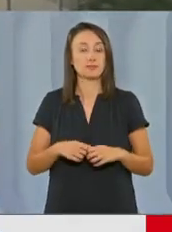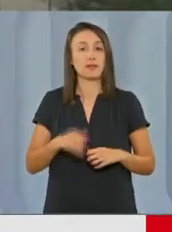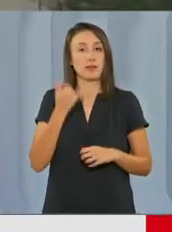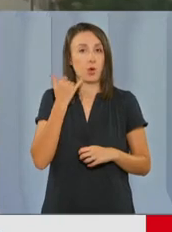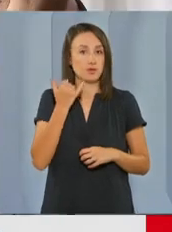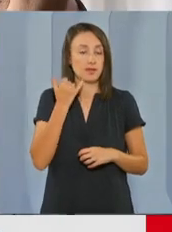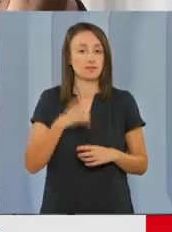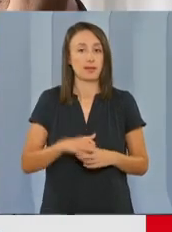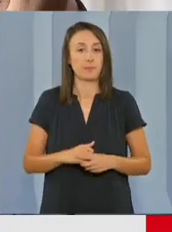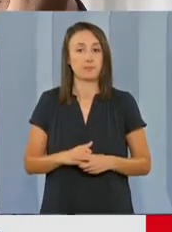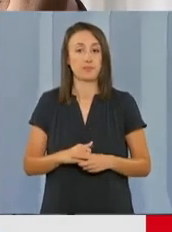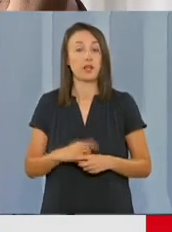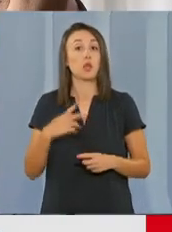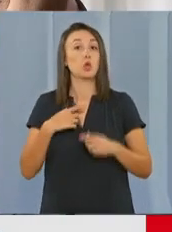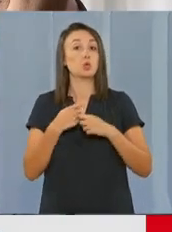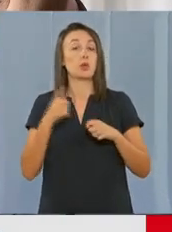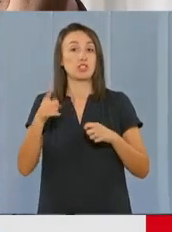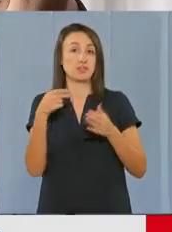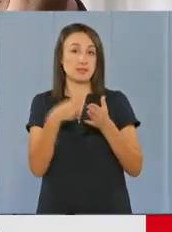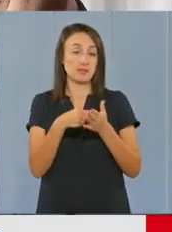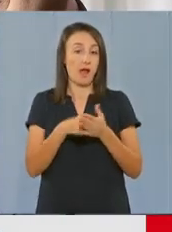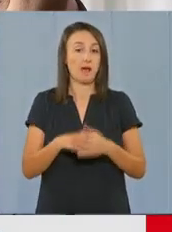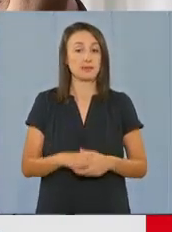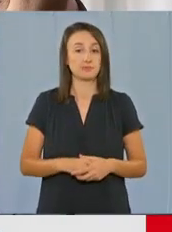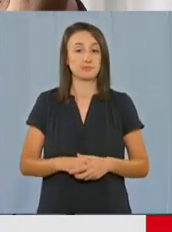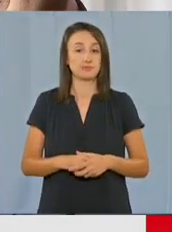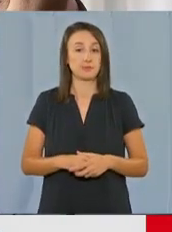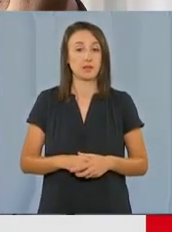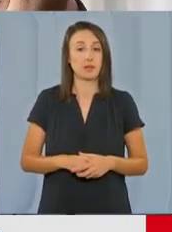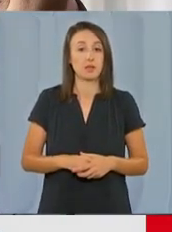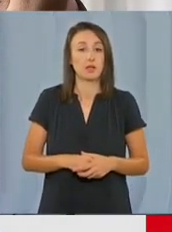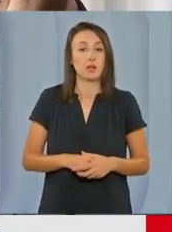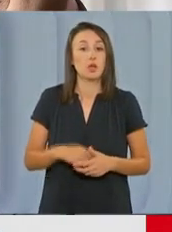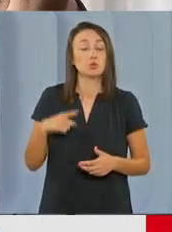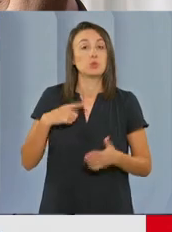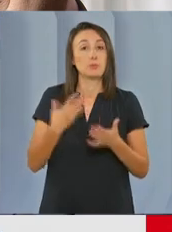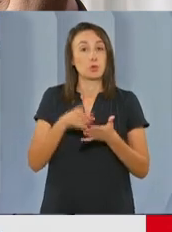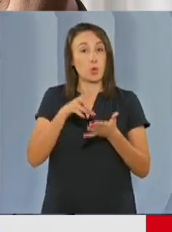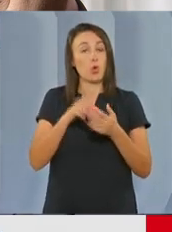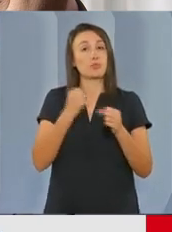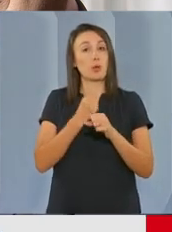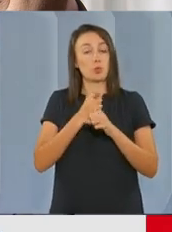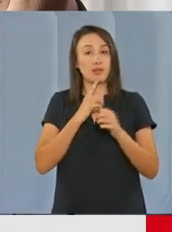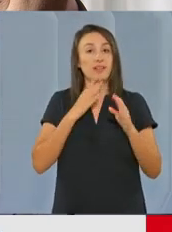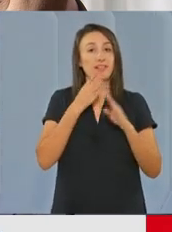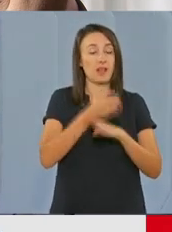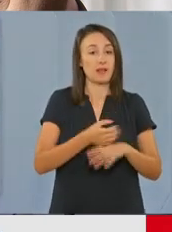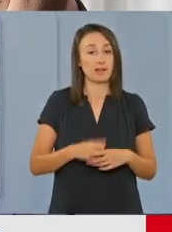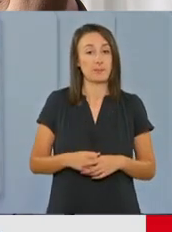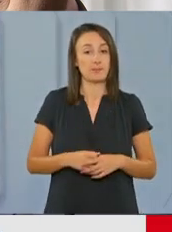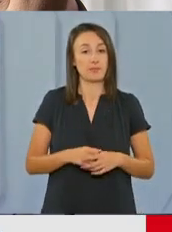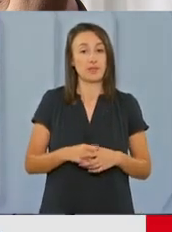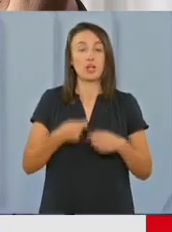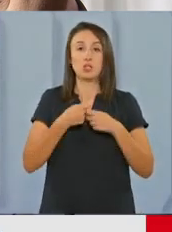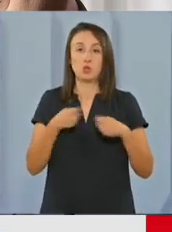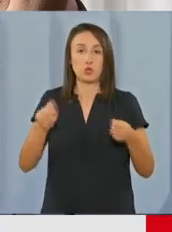center-uri. Toate aceste salarii sunt, să spun așa, pentru joburile de intrare în tot ceea ce